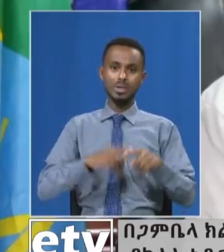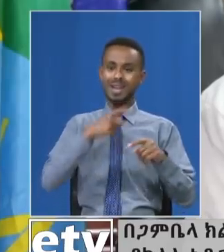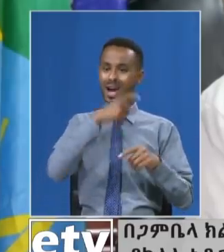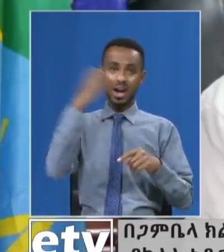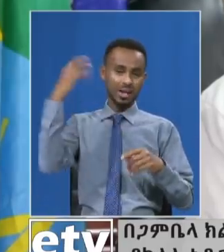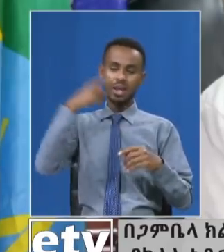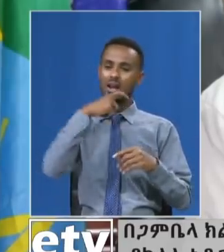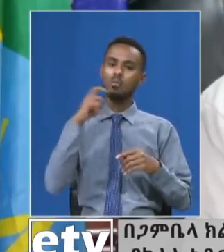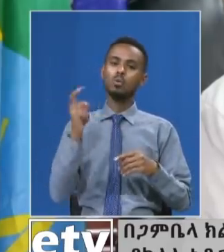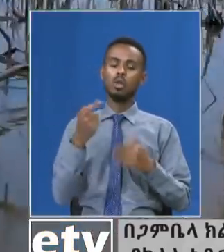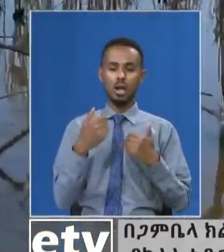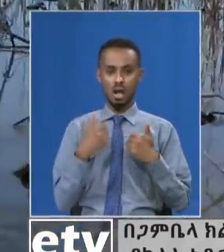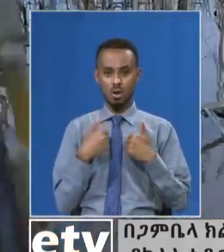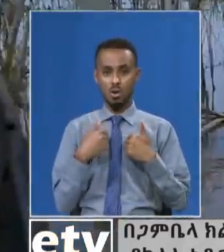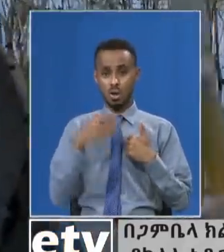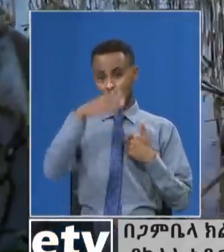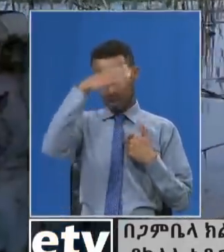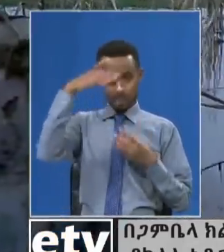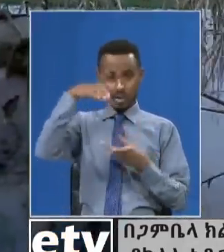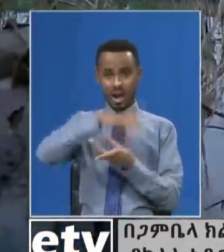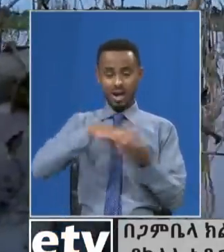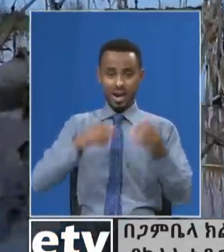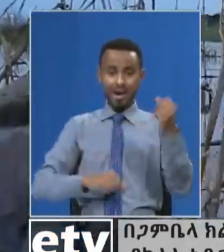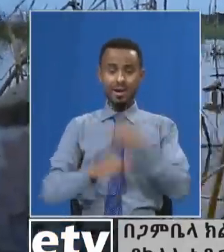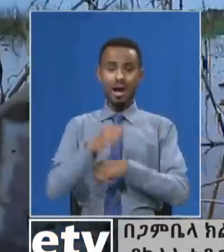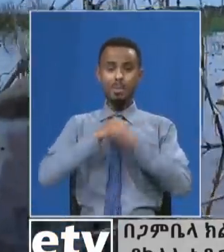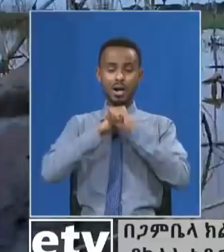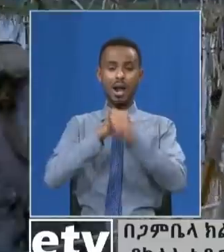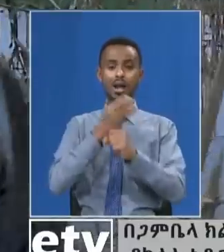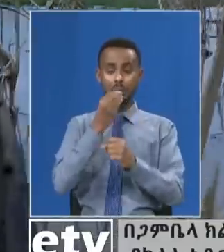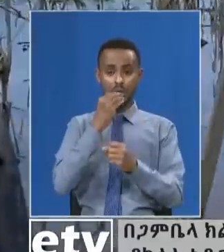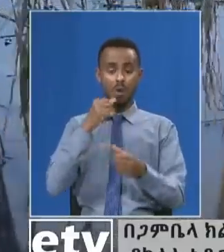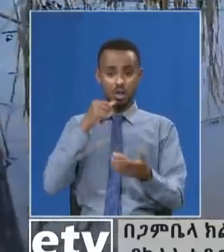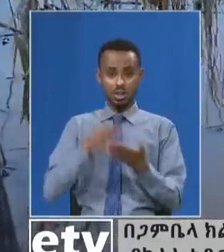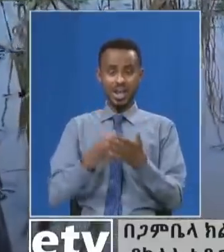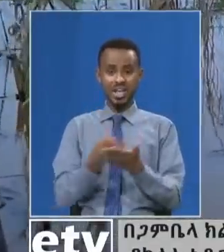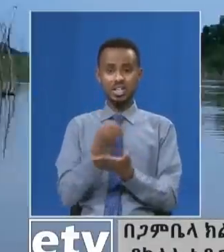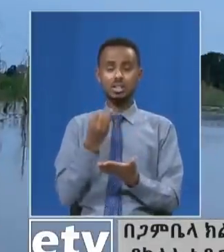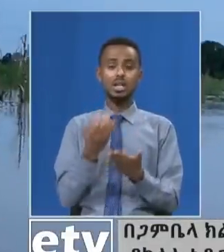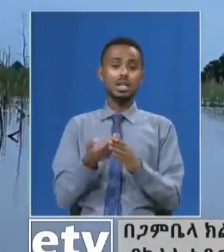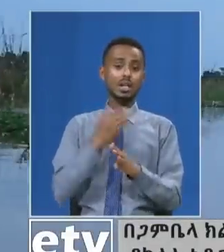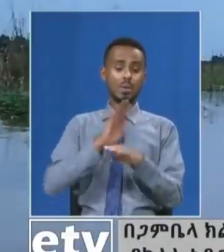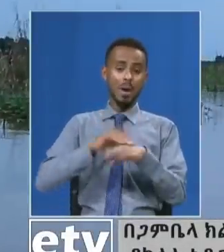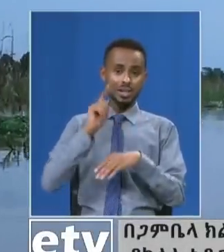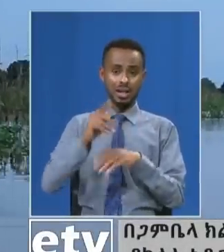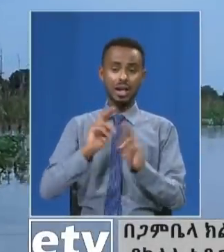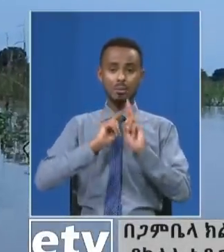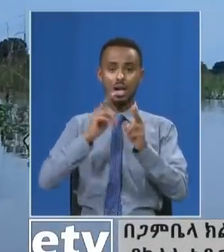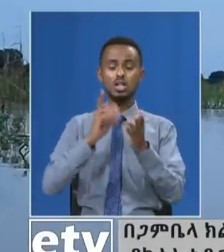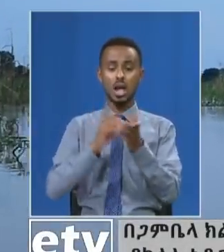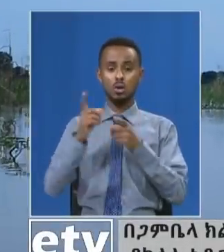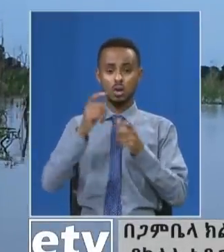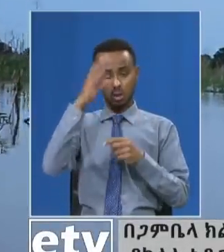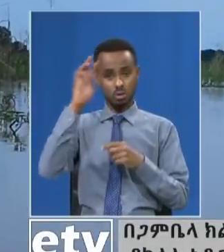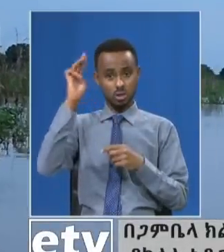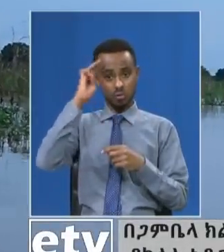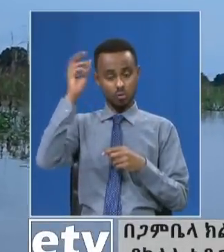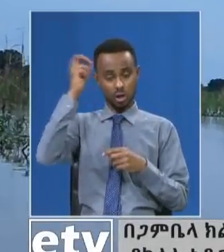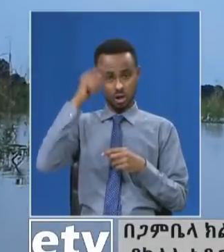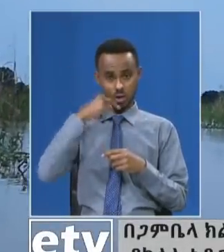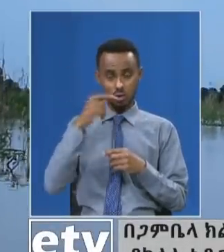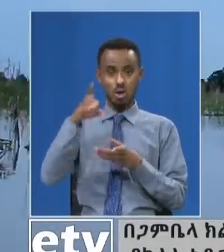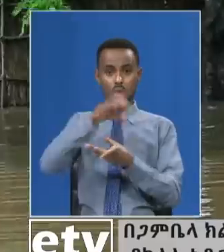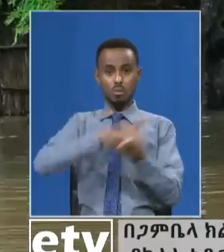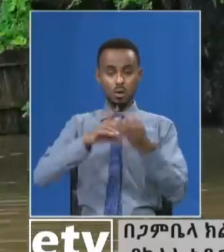የተረከበቱ ሁኔታ ነው ያለው። በጋምቤላ ክልል አደጋ መከላከልና የምግብ ዋስትና ኤጀንሲ የቅድመ ማስጠንቀቂያና ምላሽ ዳይሬክተራቱ ሰይፉ ወልዴ